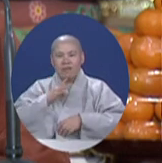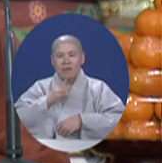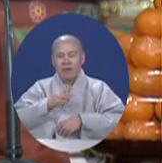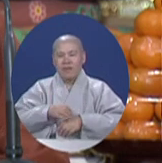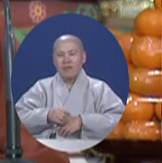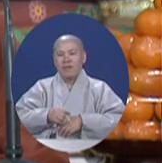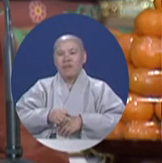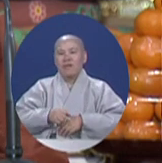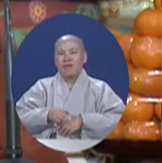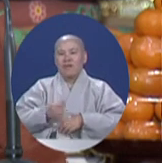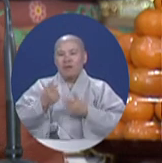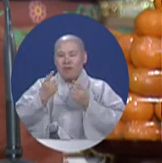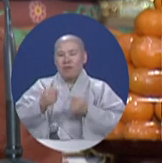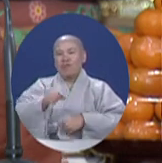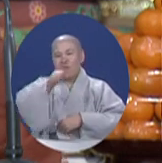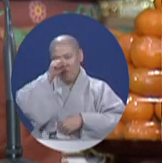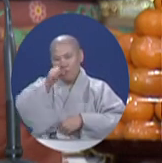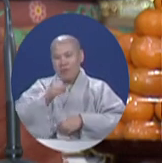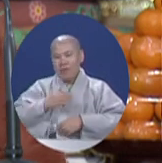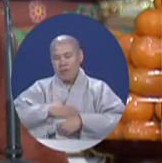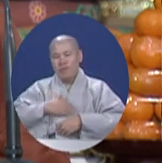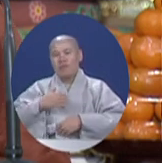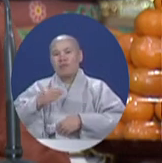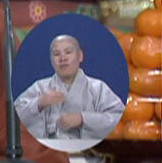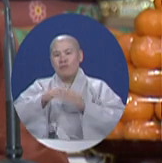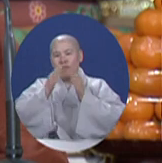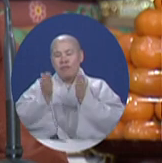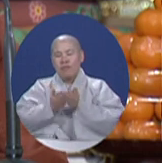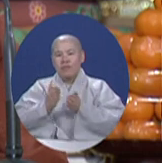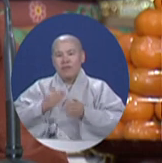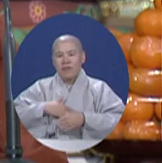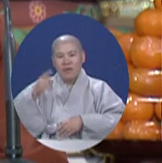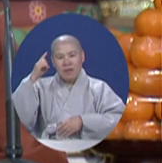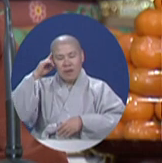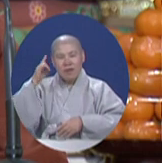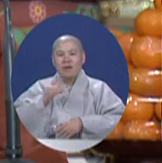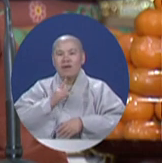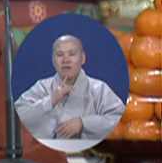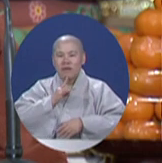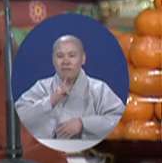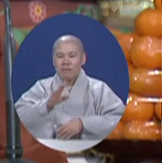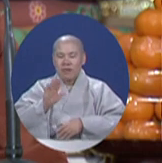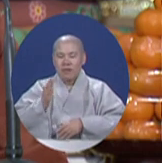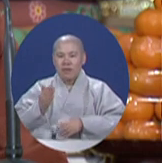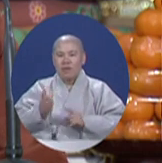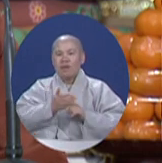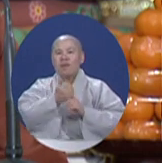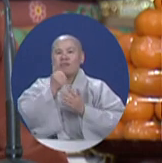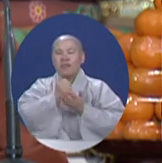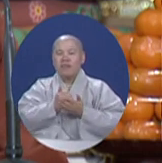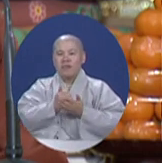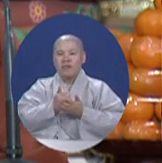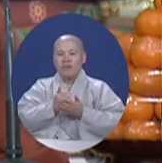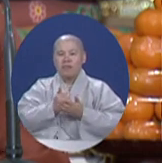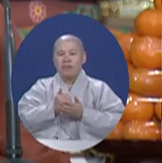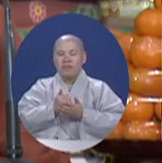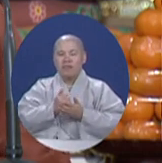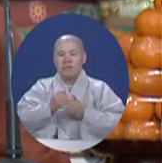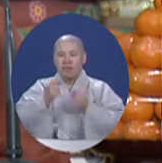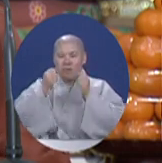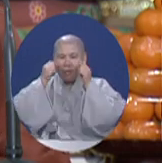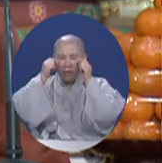저렇다. 이것도 내 견해 저것도 내 견해. 그 부처님의 해탈 지혜는